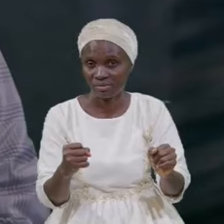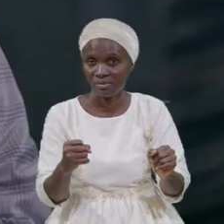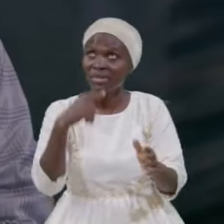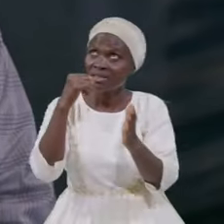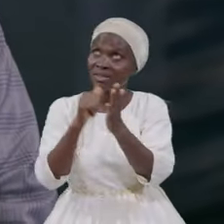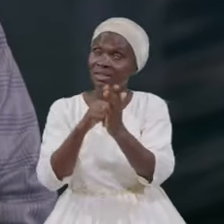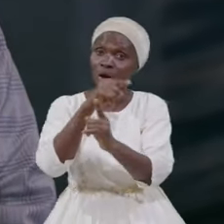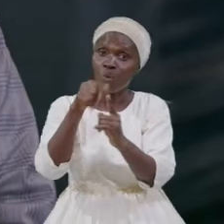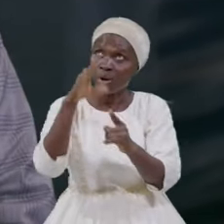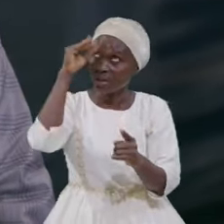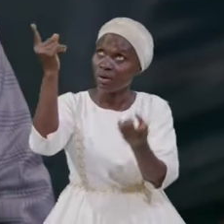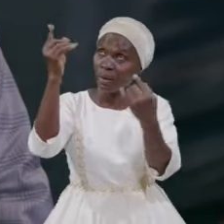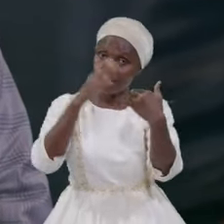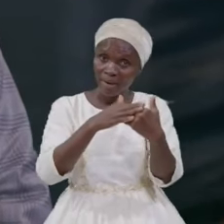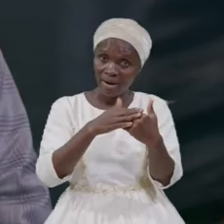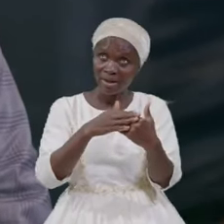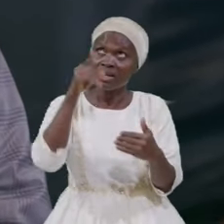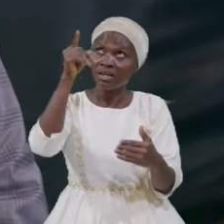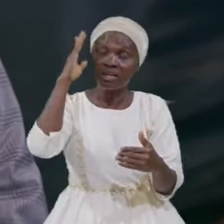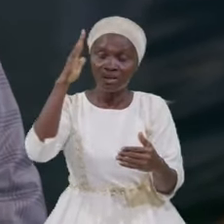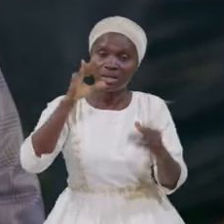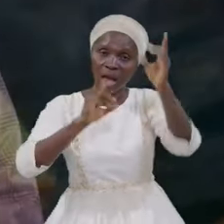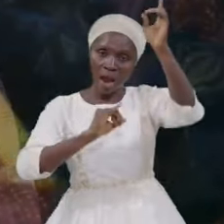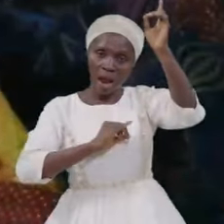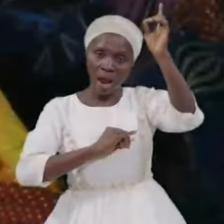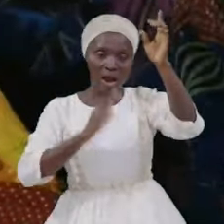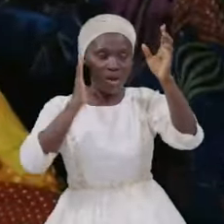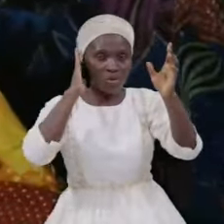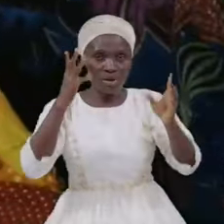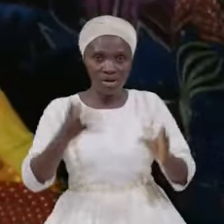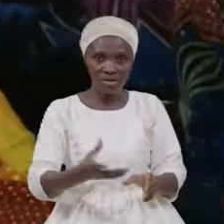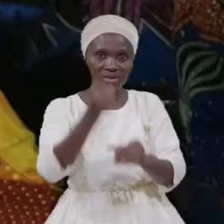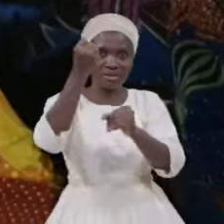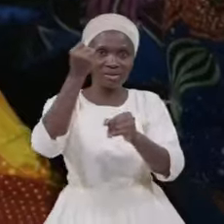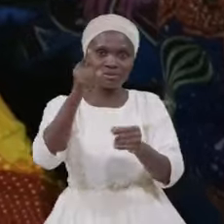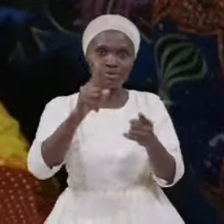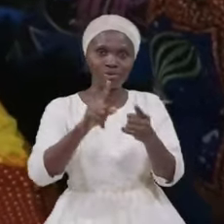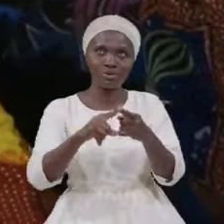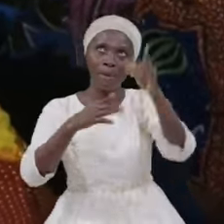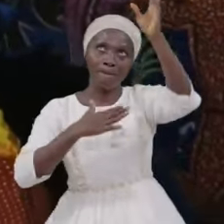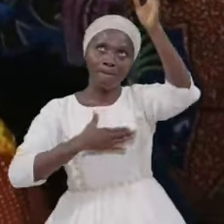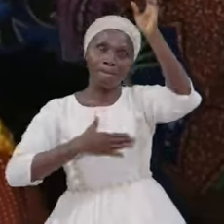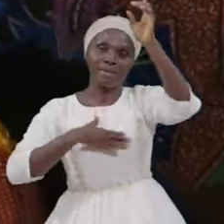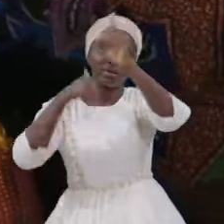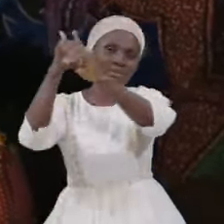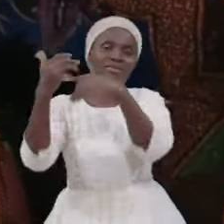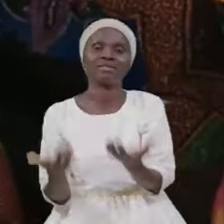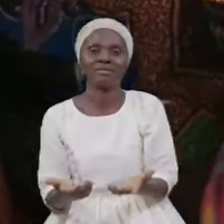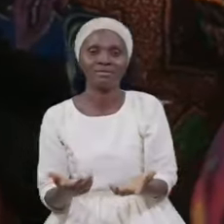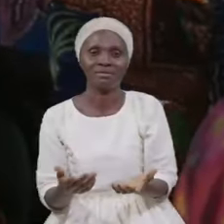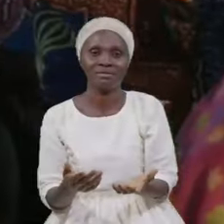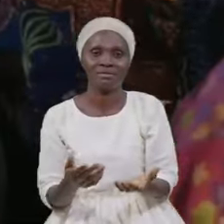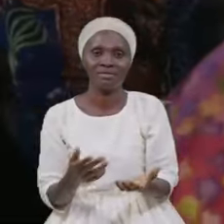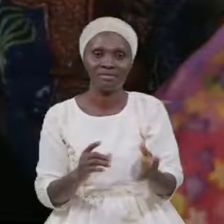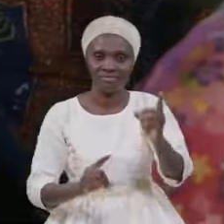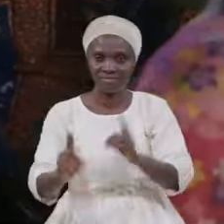moi le ciel. Nous allons au ciel. Je vais au ciel. Le